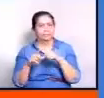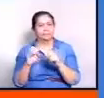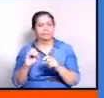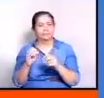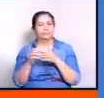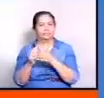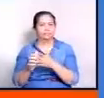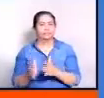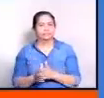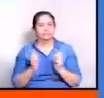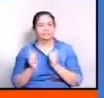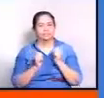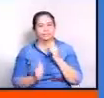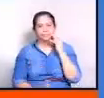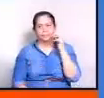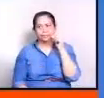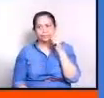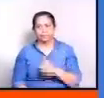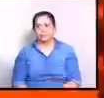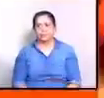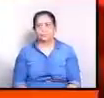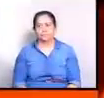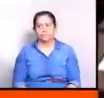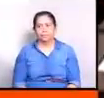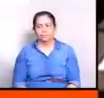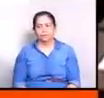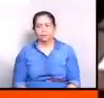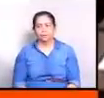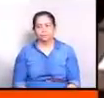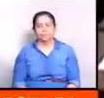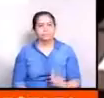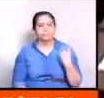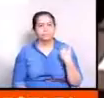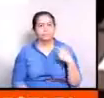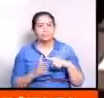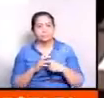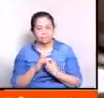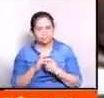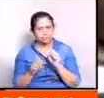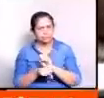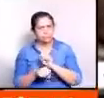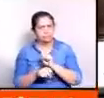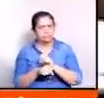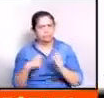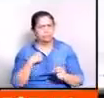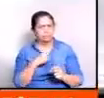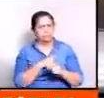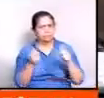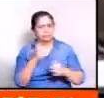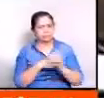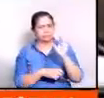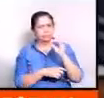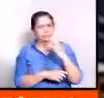kanyang liderato. Maaksyon si Maeanne Los Baños. Hindi pa man nagsisimula sa trabaho ang mga senador sa ilalim ng